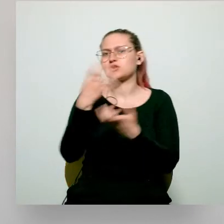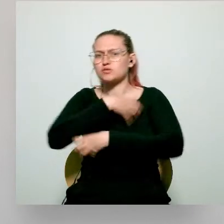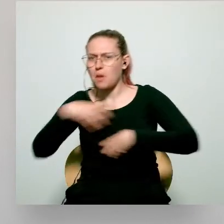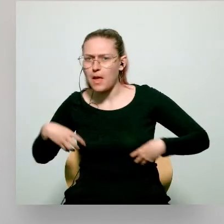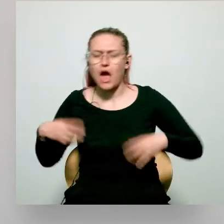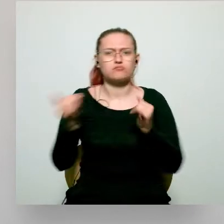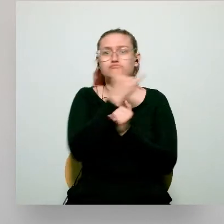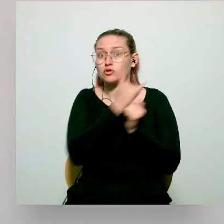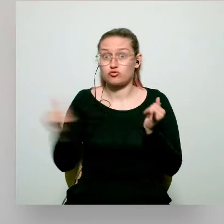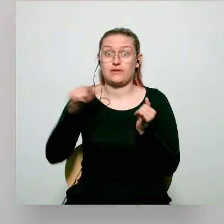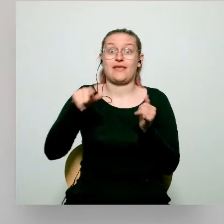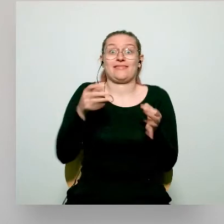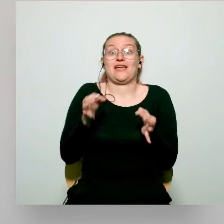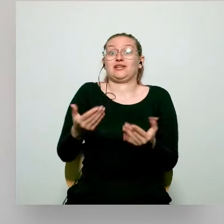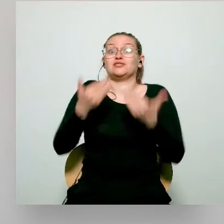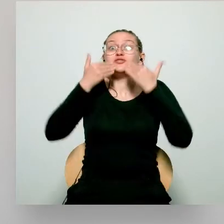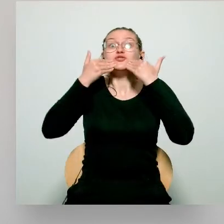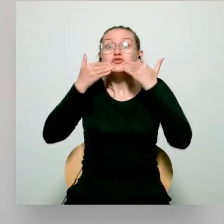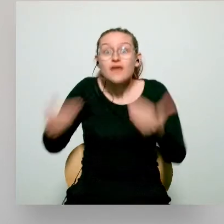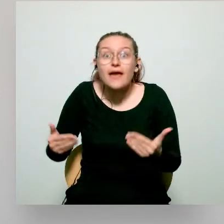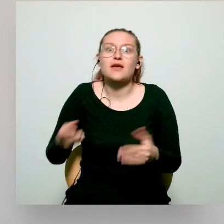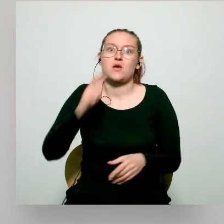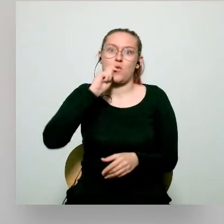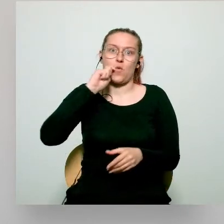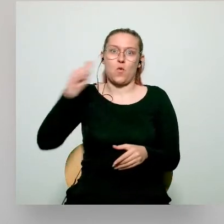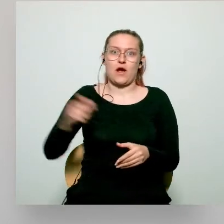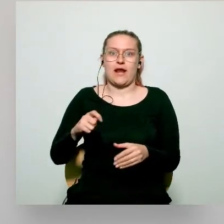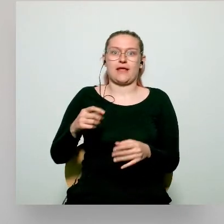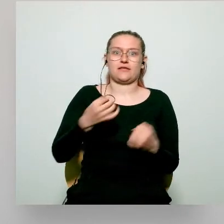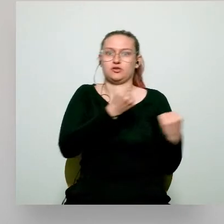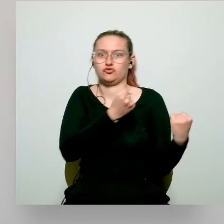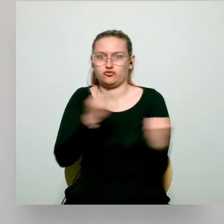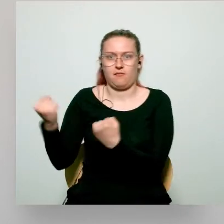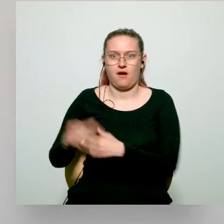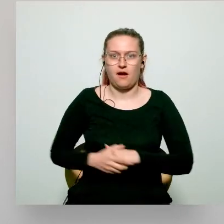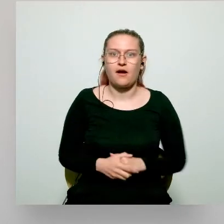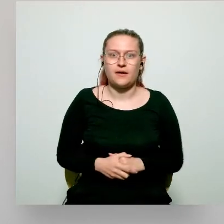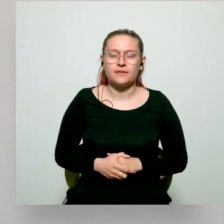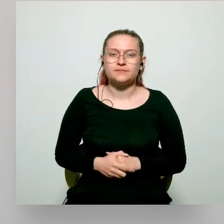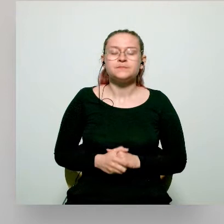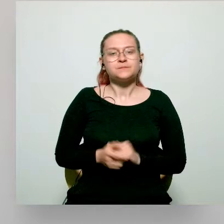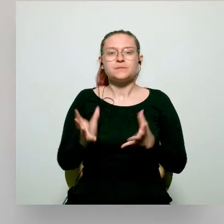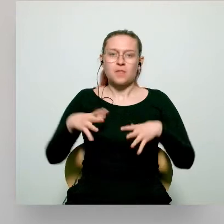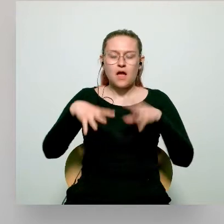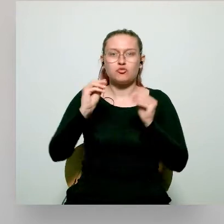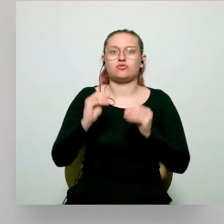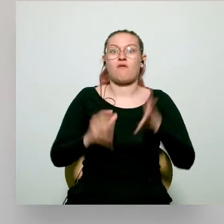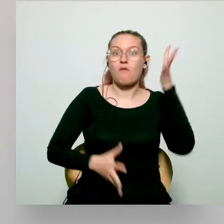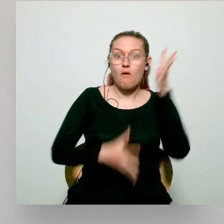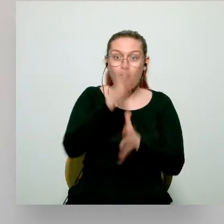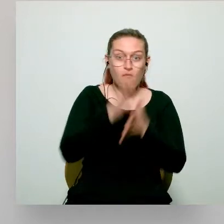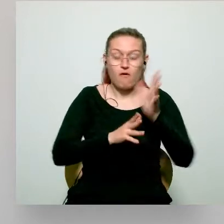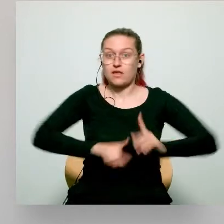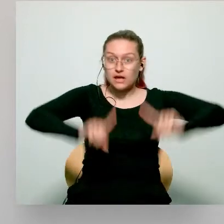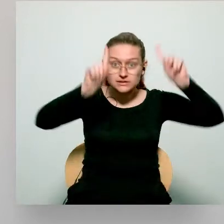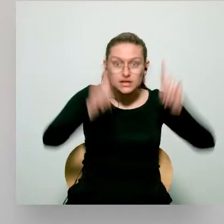Ukrainie przetrwanie i oparcie się agresji w pierwszych dniach wojny, w co nikt